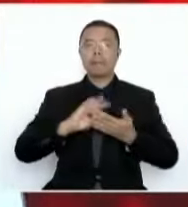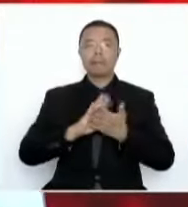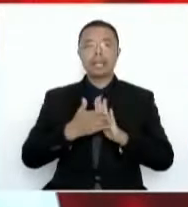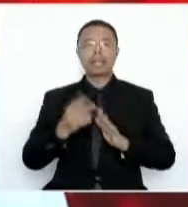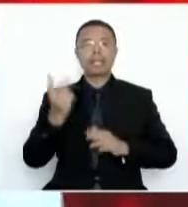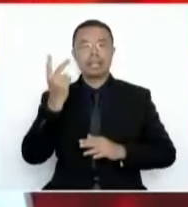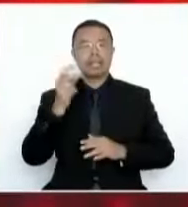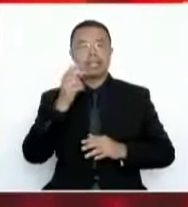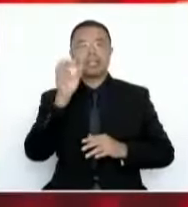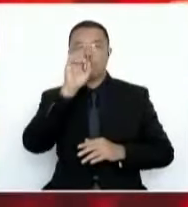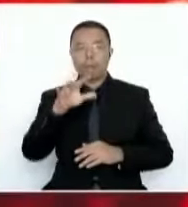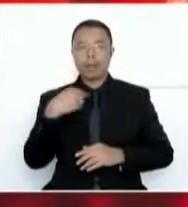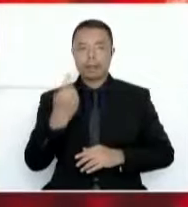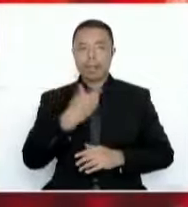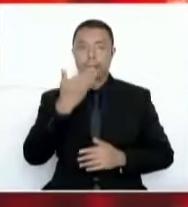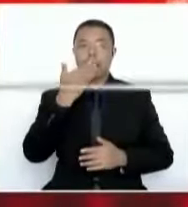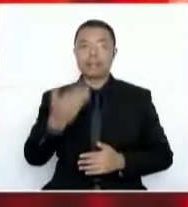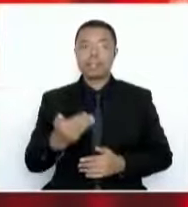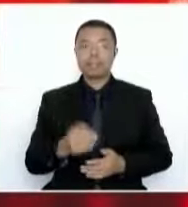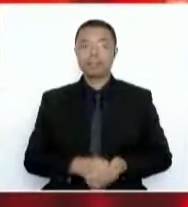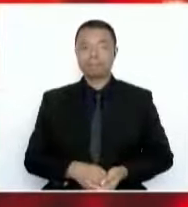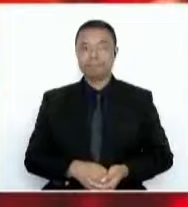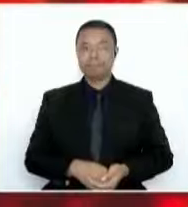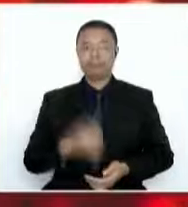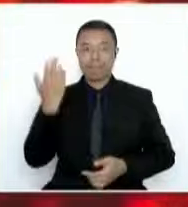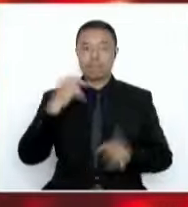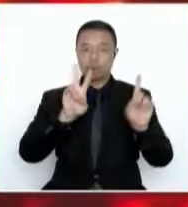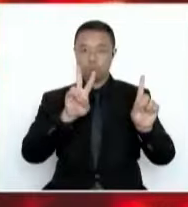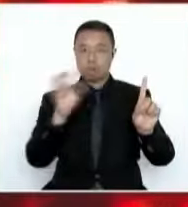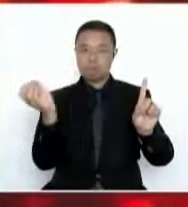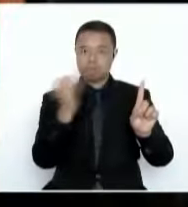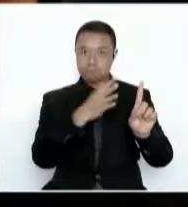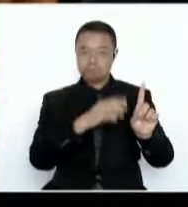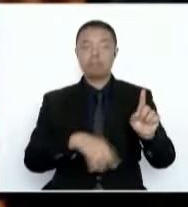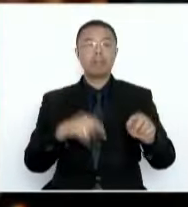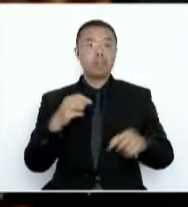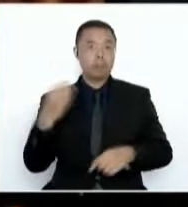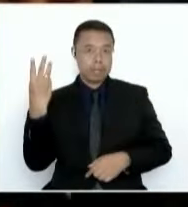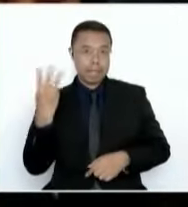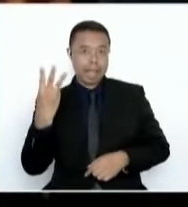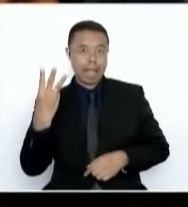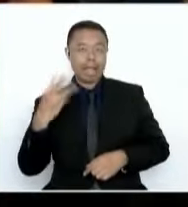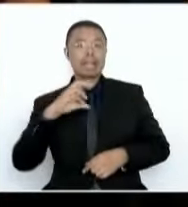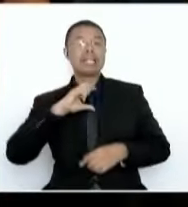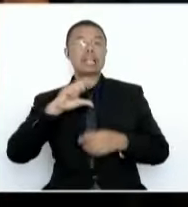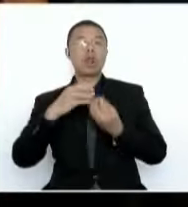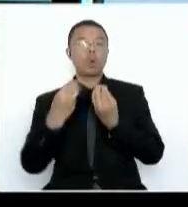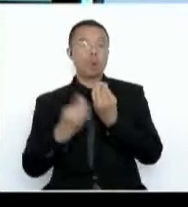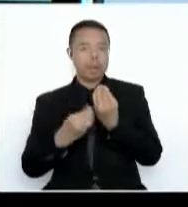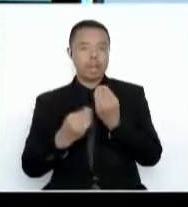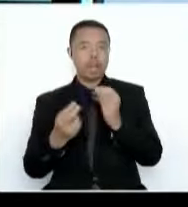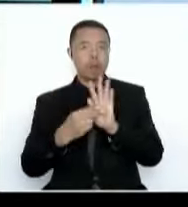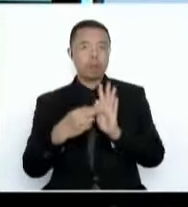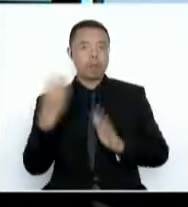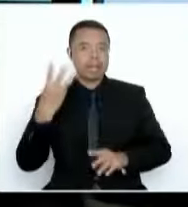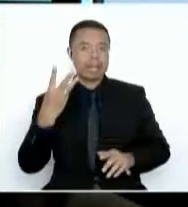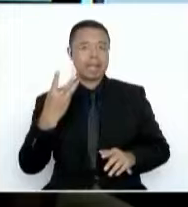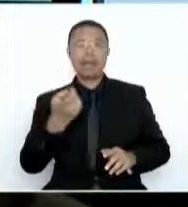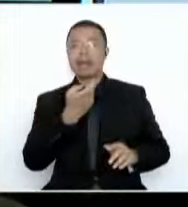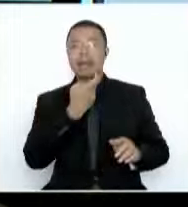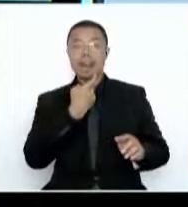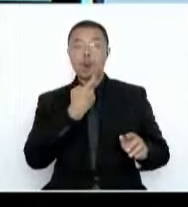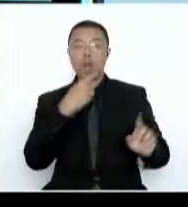kita Makasih baik baik terima kasih dan selanjutnya kita akan mendengarkan jawaban dari calon wakil gubernur nomor urut 3 Bapak Rano Karno atau sidul